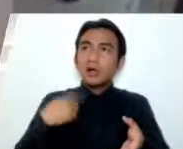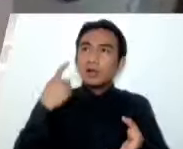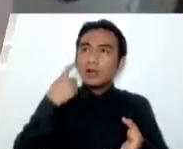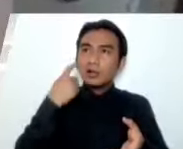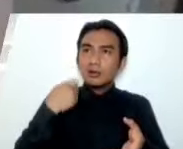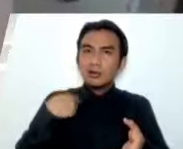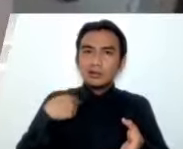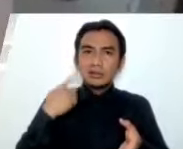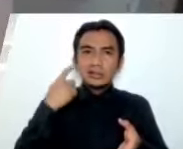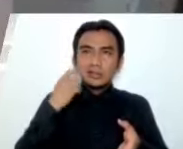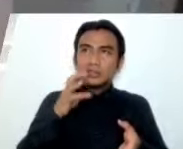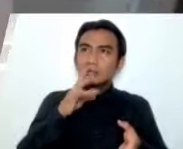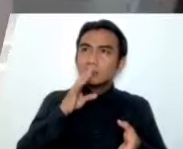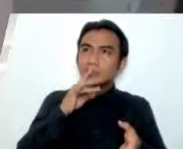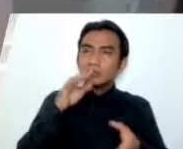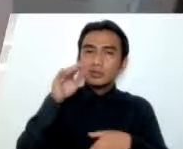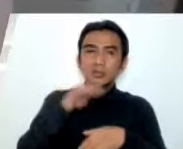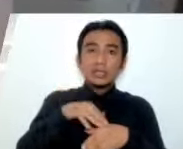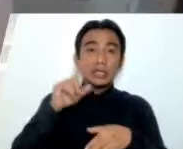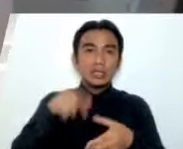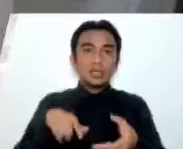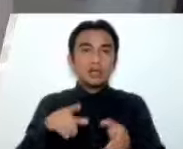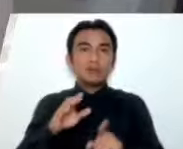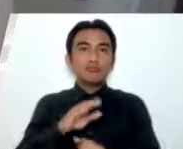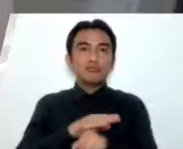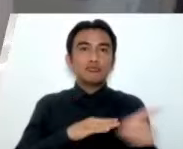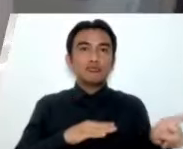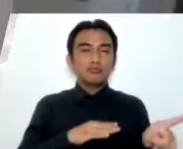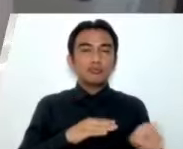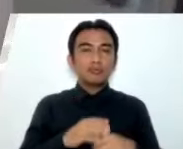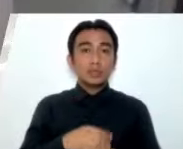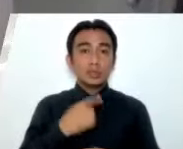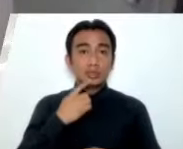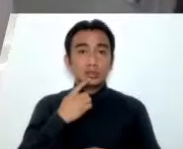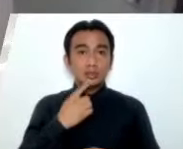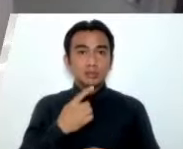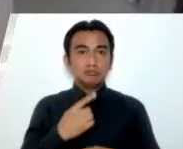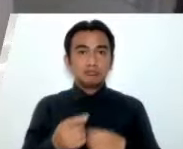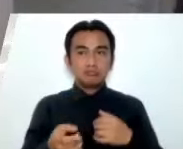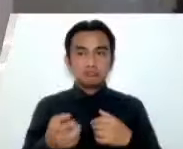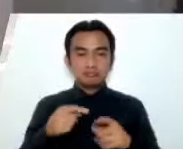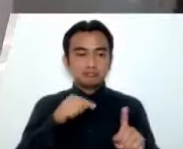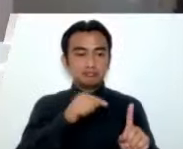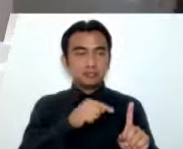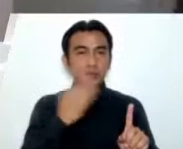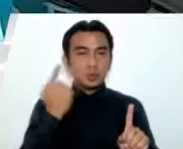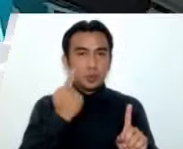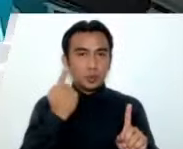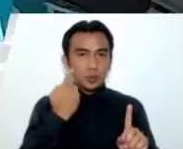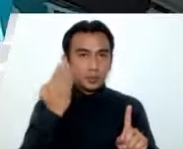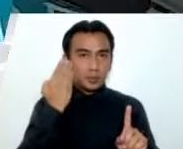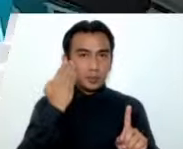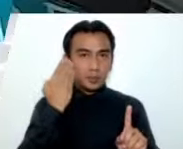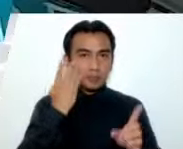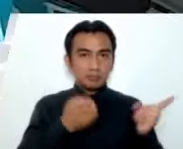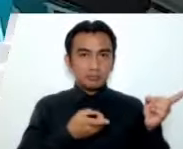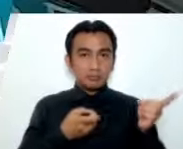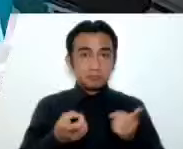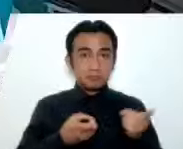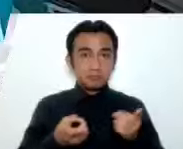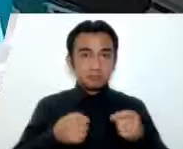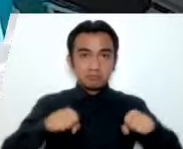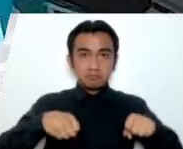At tsaka, umalis. Tingin ng uploader na nakatira sa bahay, nagpapanggap lang na delivery rider ang lalaki. Wala naman daw kasi